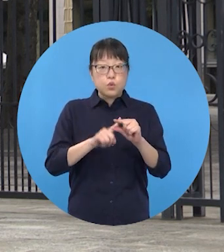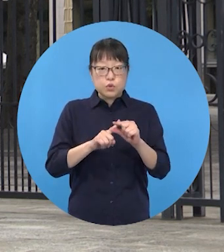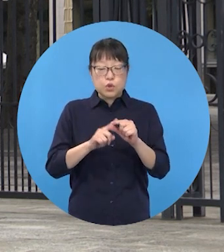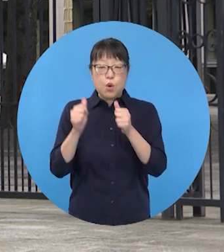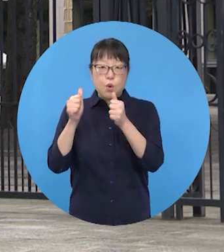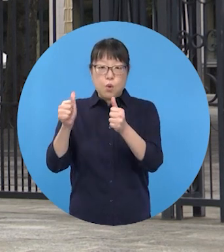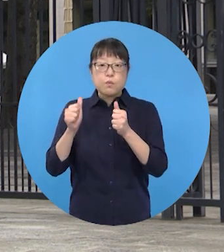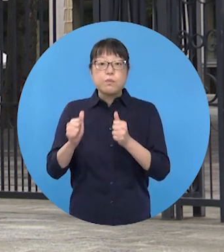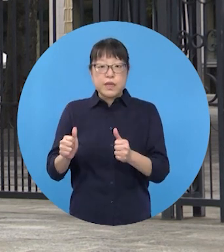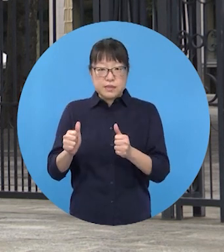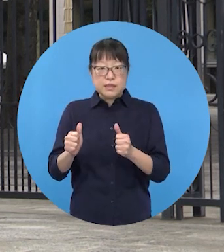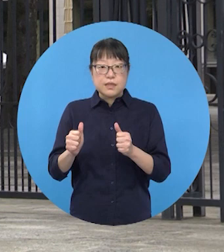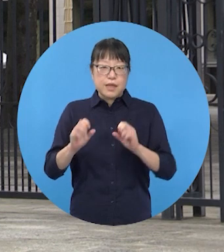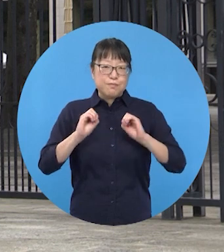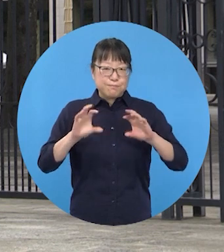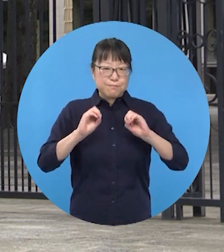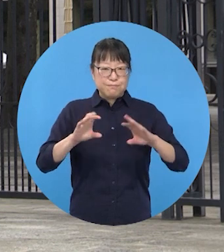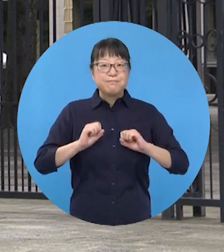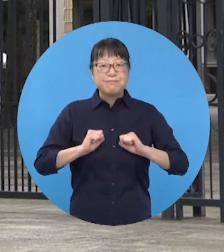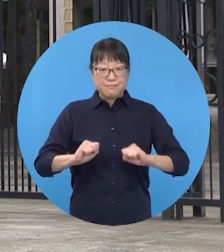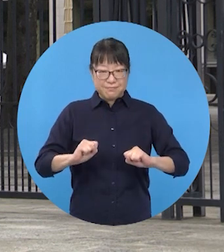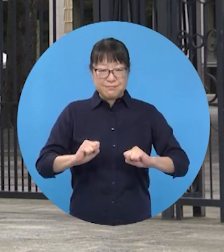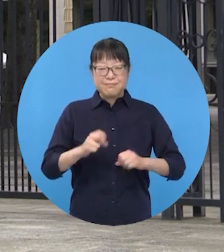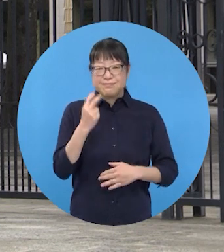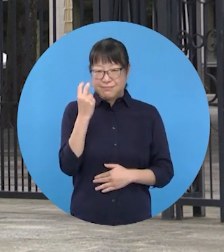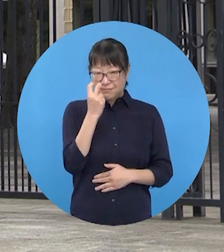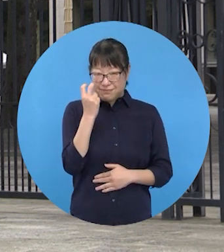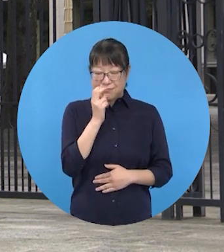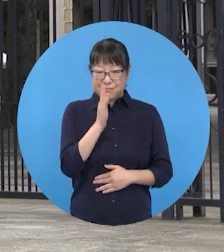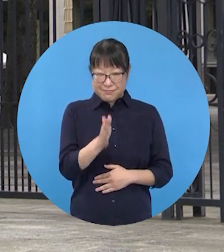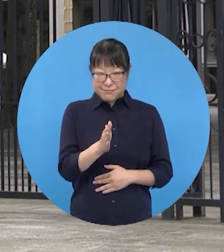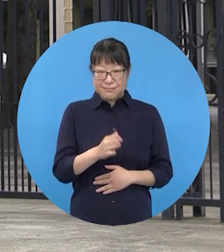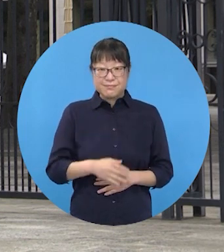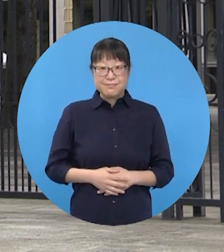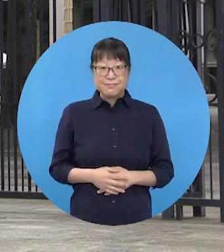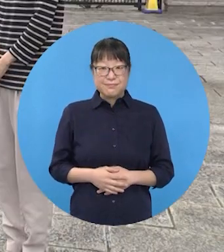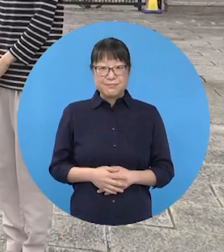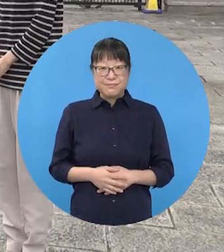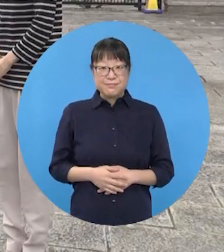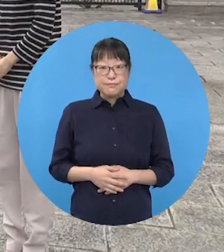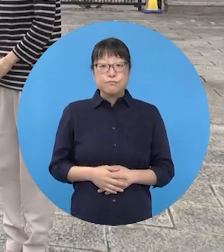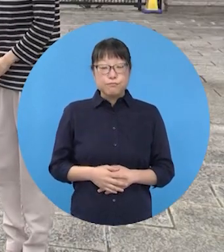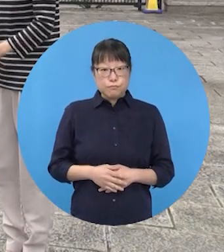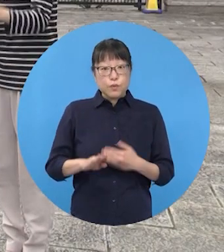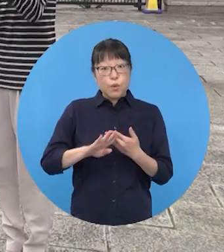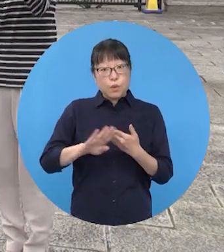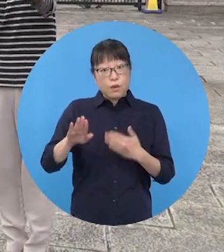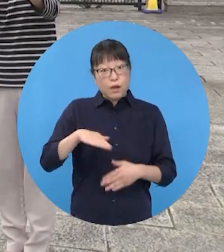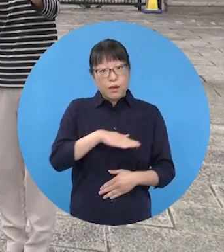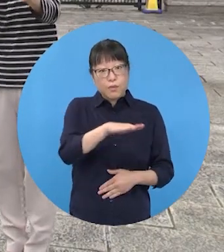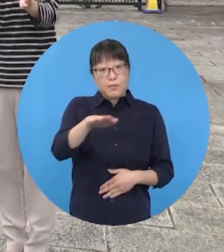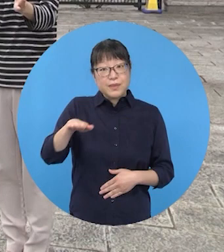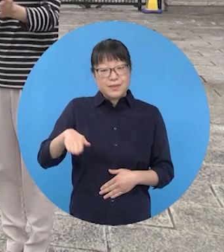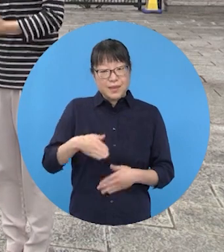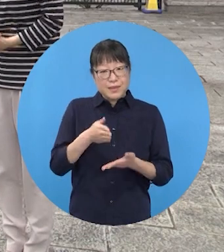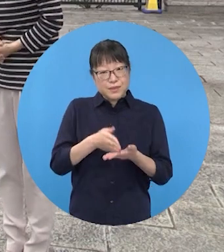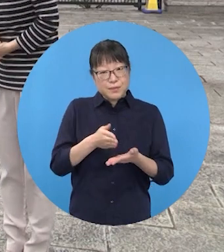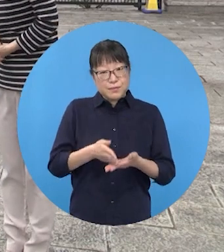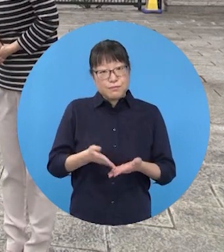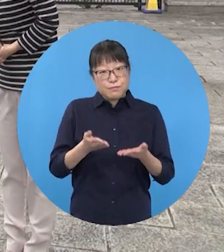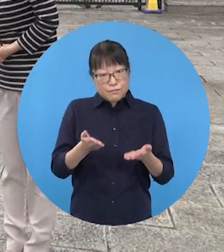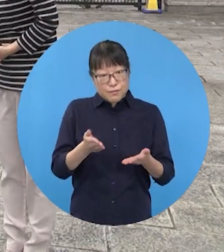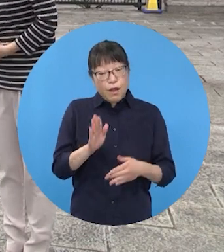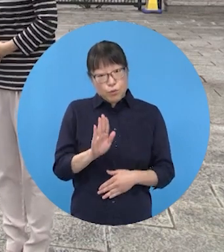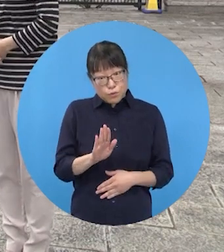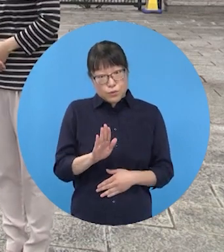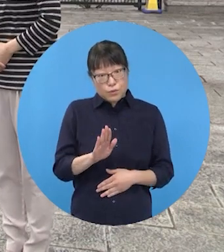市のホームページでお知らせしますので、ご確認いただければと思います。 その他にテレビをご覧の皆さんにお伝えした